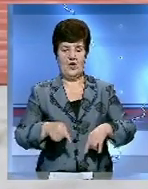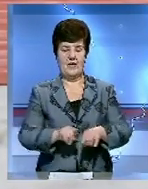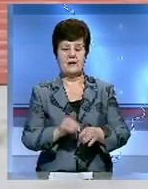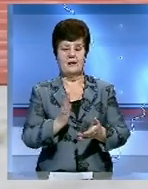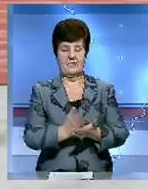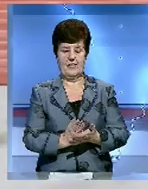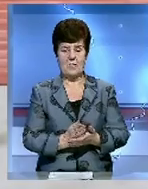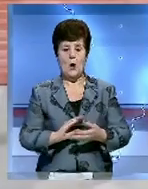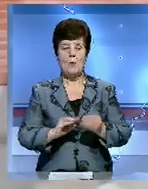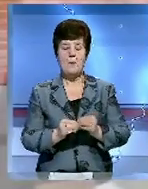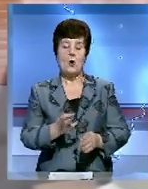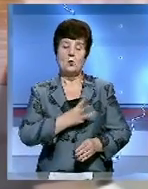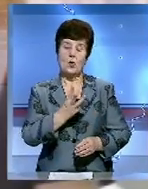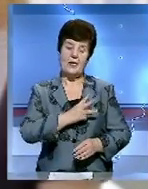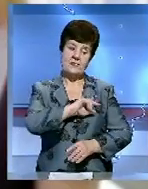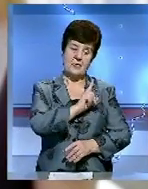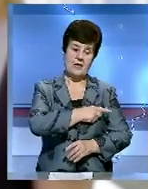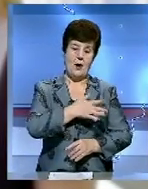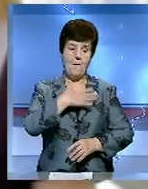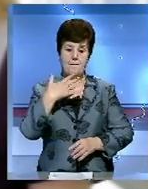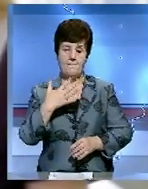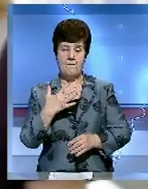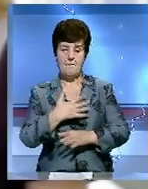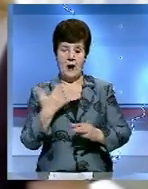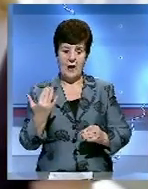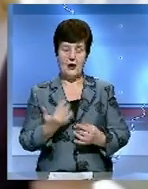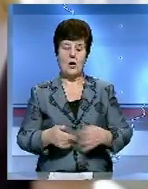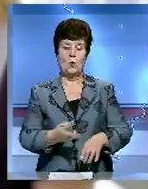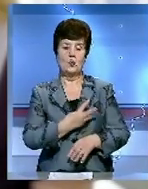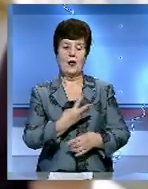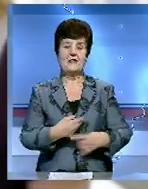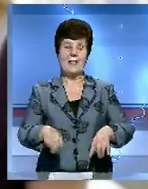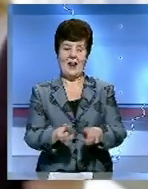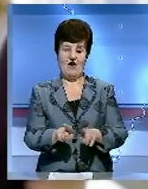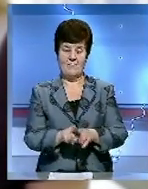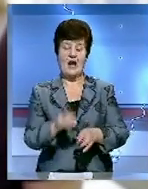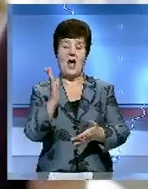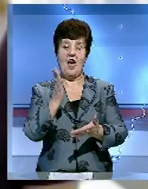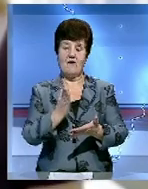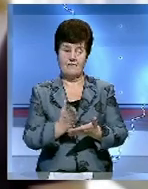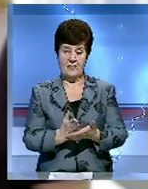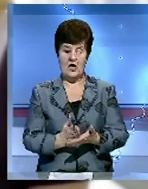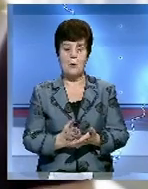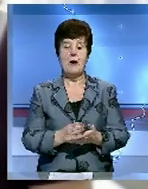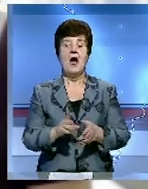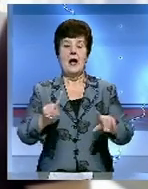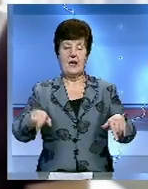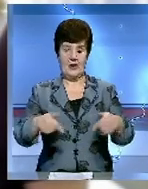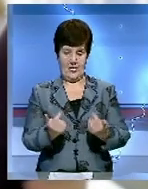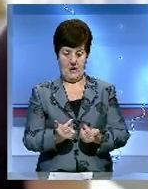foarte mare și cu voința pe care la fel o avem, creăm condițiile